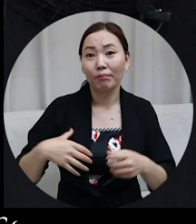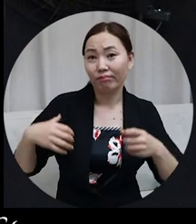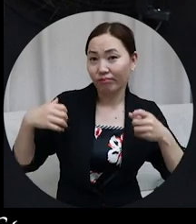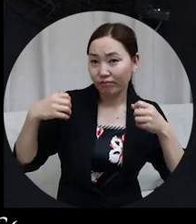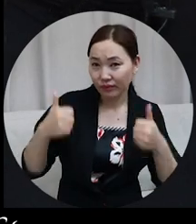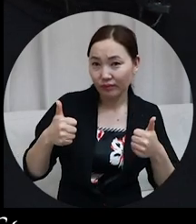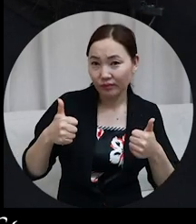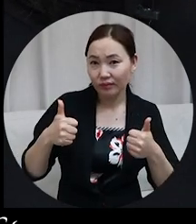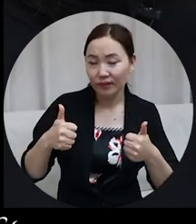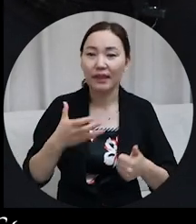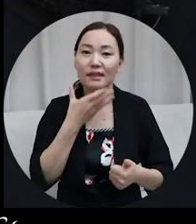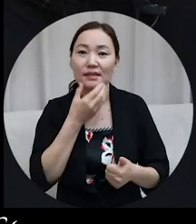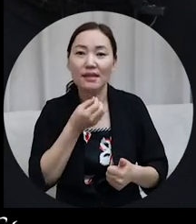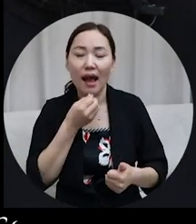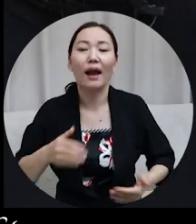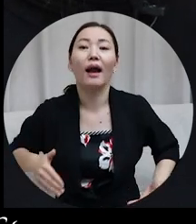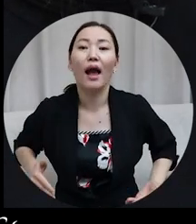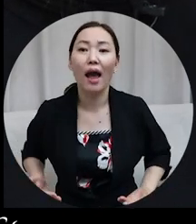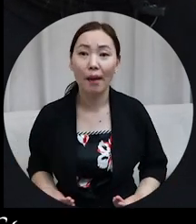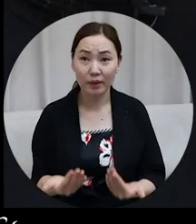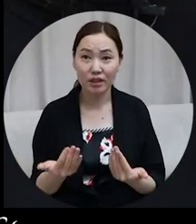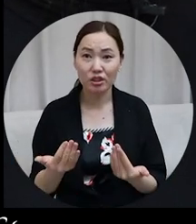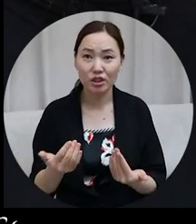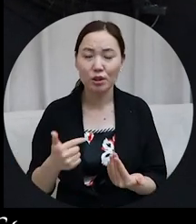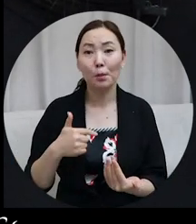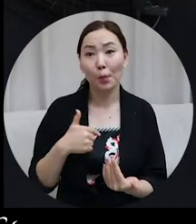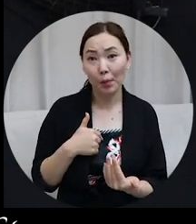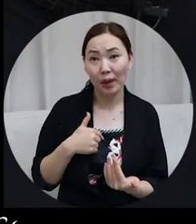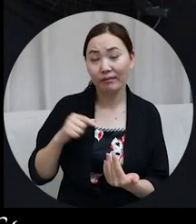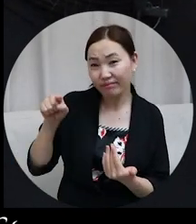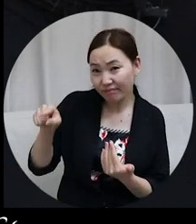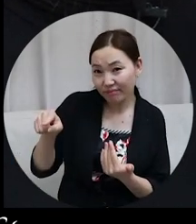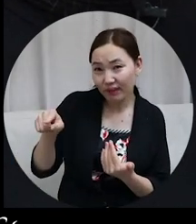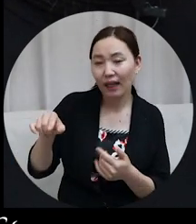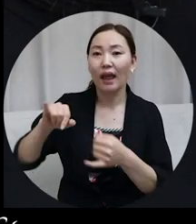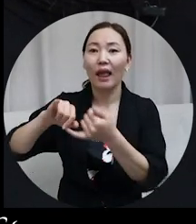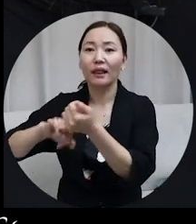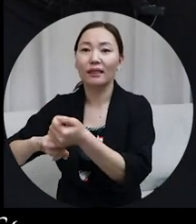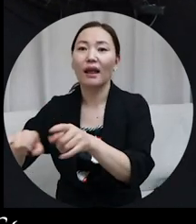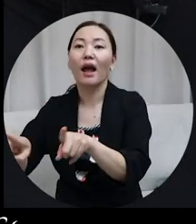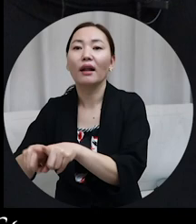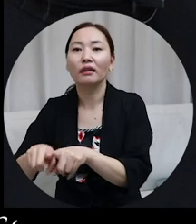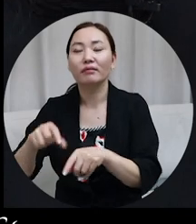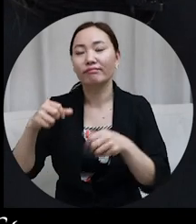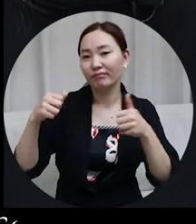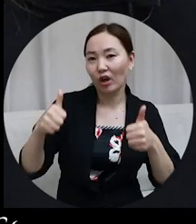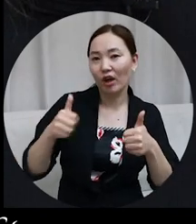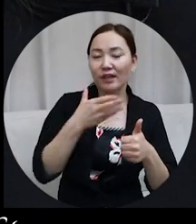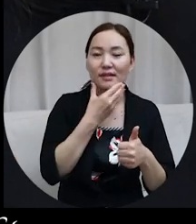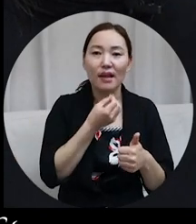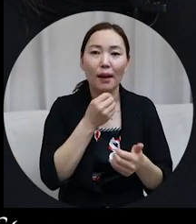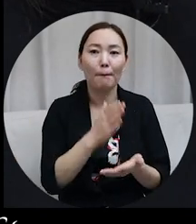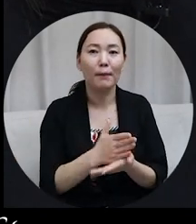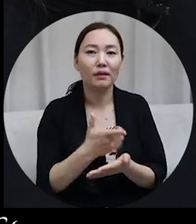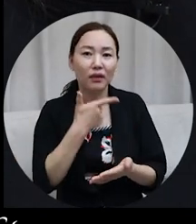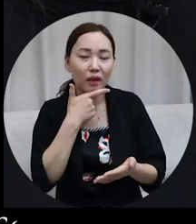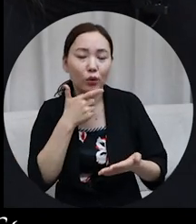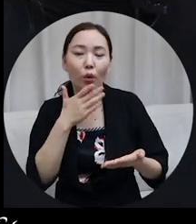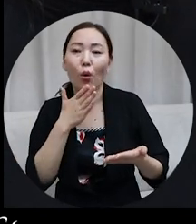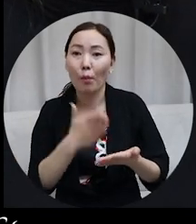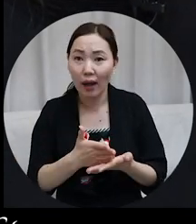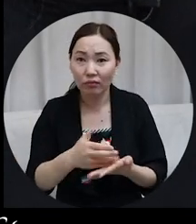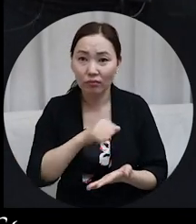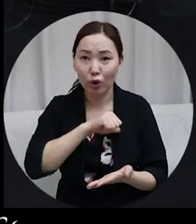эрүүл үнэхээр сайхан амьдэрчээж би эсвэл тэрний ихнэр шиг гой сайхан байж чадсангүй гэдгээрээ өөрийгөө